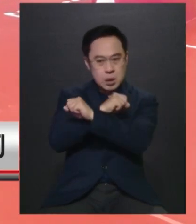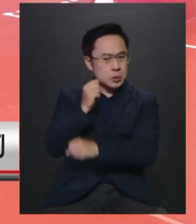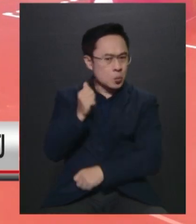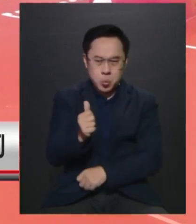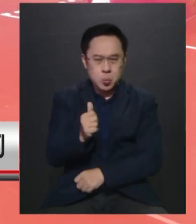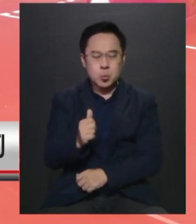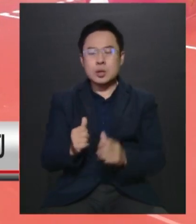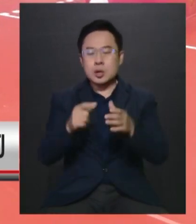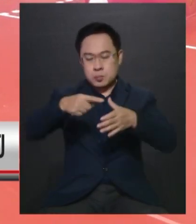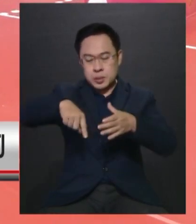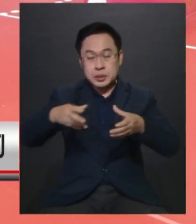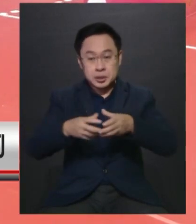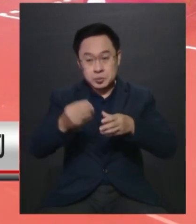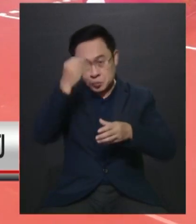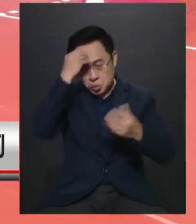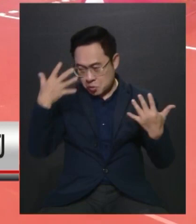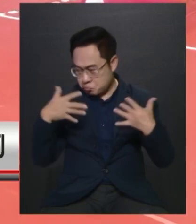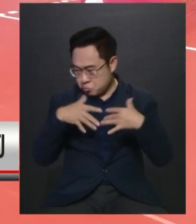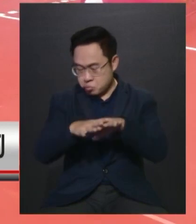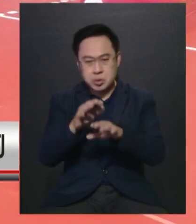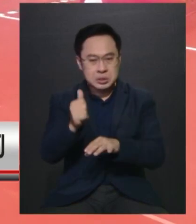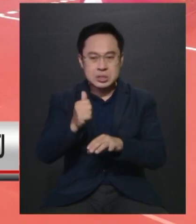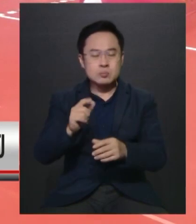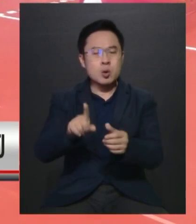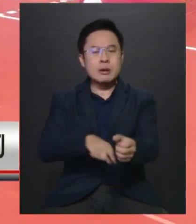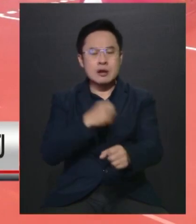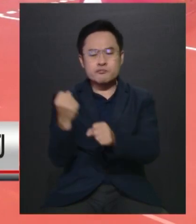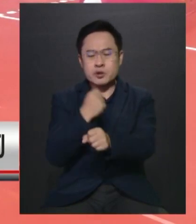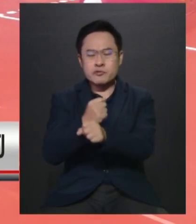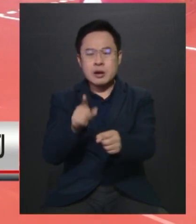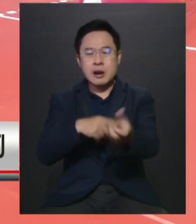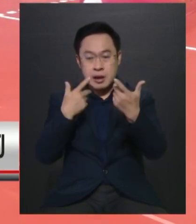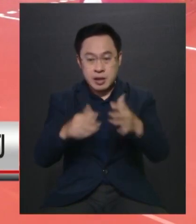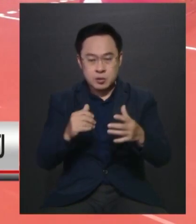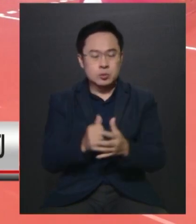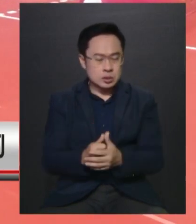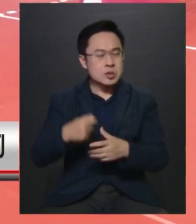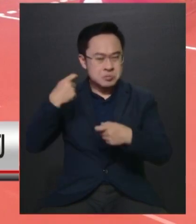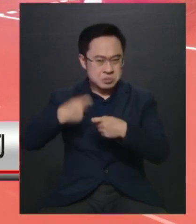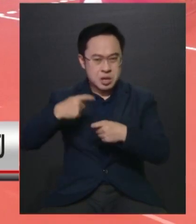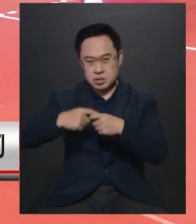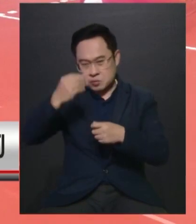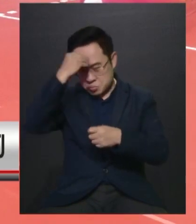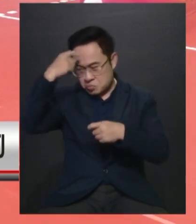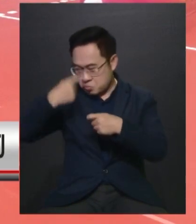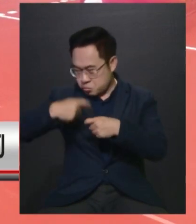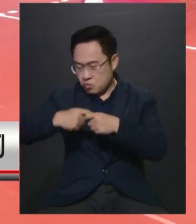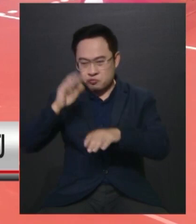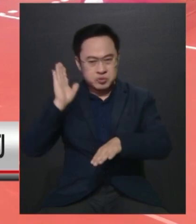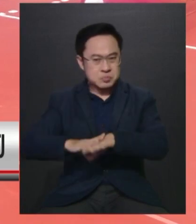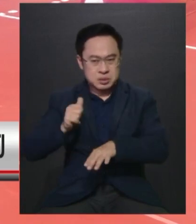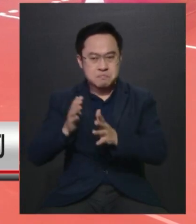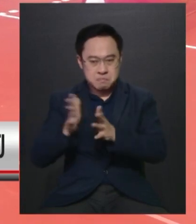มีเกมรุกที่น่ากลัวจังหวะจบสกอร์แล้วก็โต้กลับเนี่ยก็ถือว่าดีแล้วก็ว่าเป็นคู่แข่งที่น่ากลัวเลยทีมหนึ่งซึ่งเ